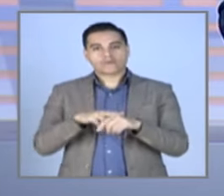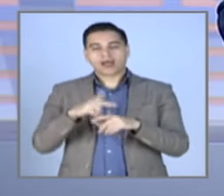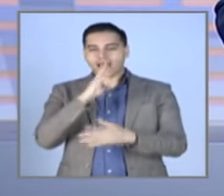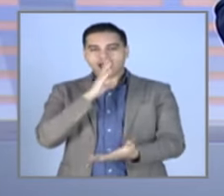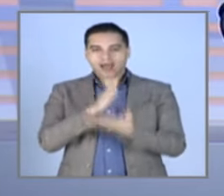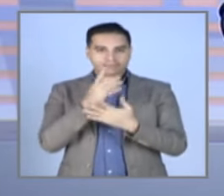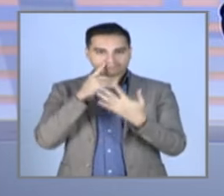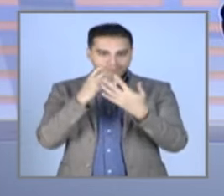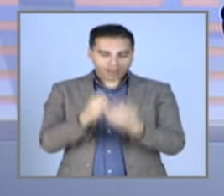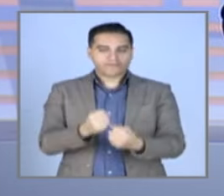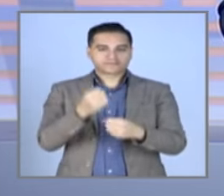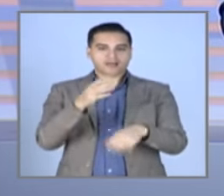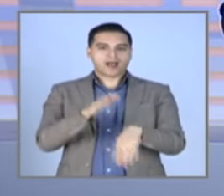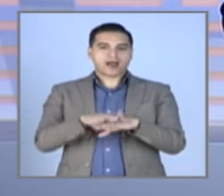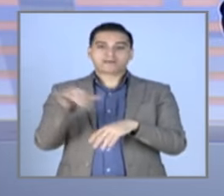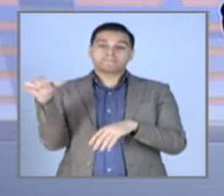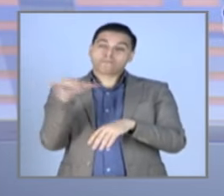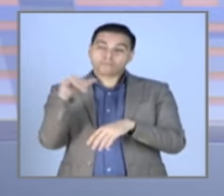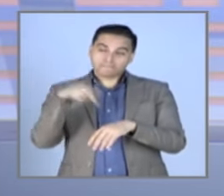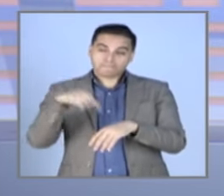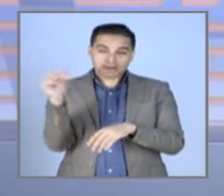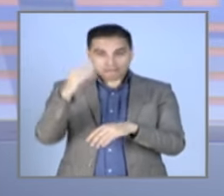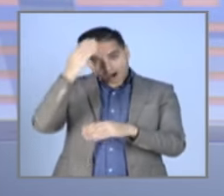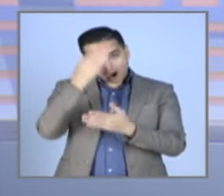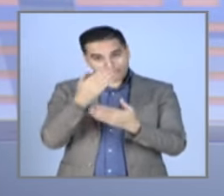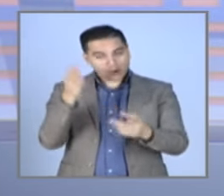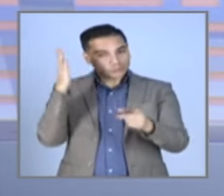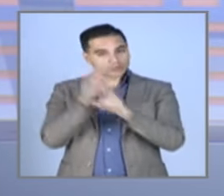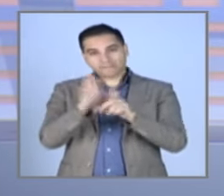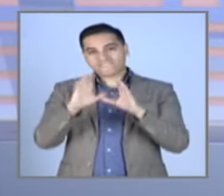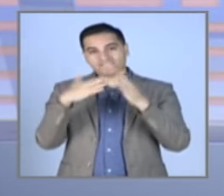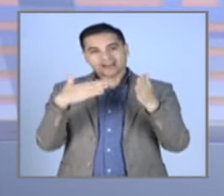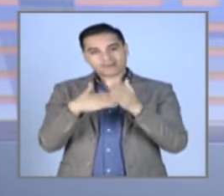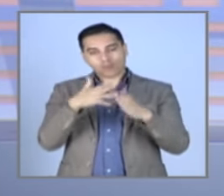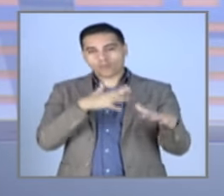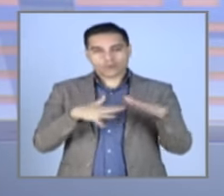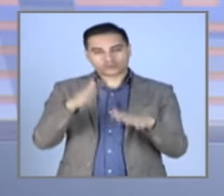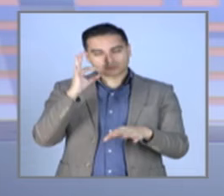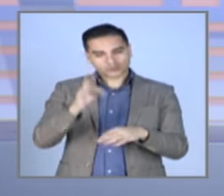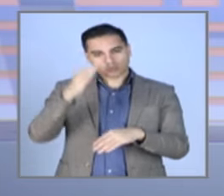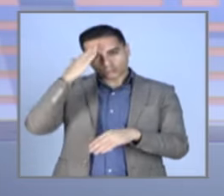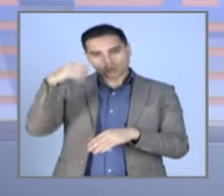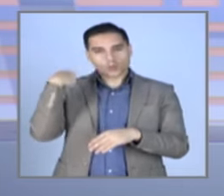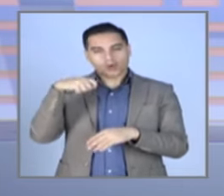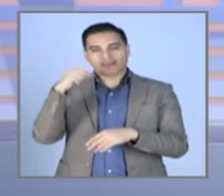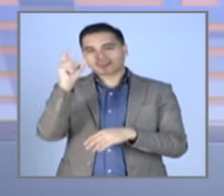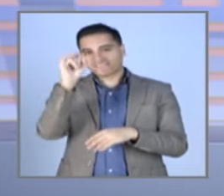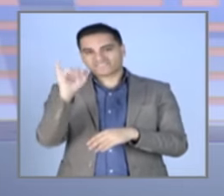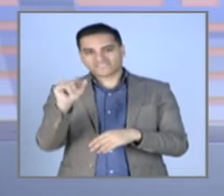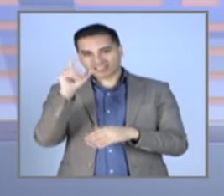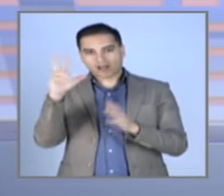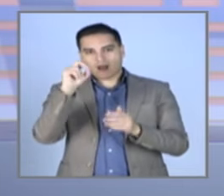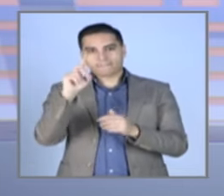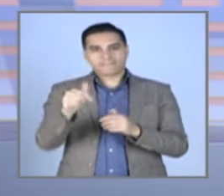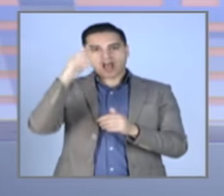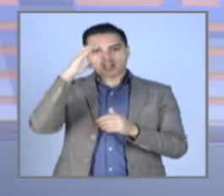إيمانهم بأهمية برنامج العباقرة ودعمهم المستمر لفريق العمل. كل الشكر والتقدير للدكتورة نيفين القباج وفريق